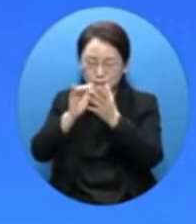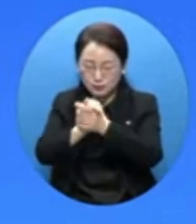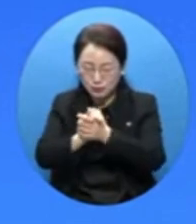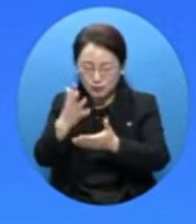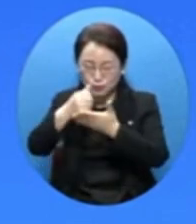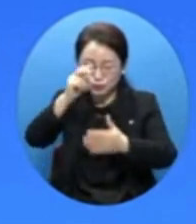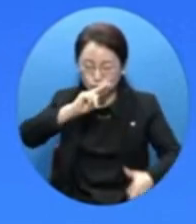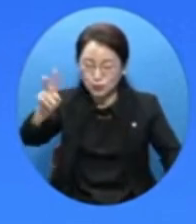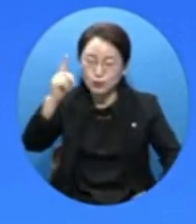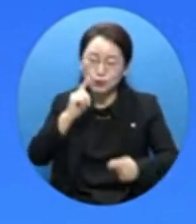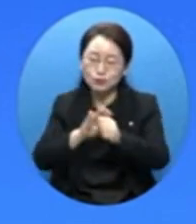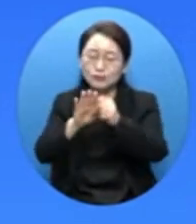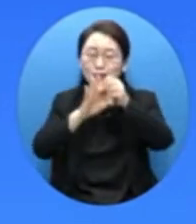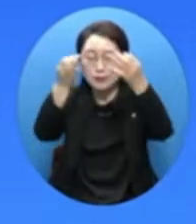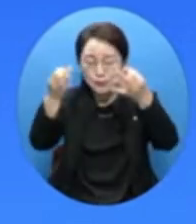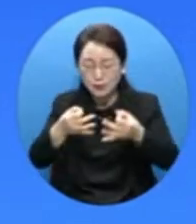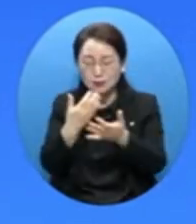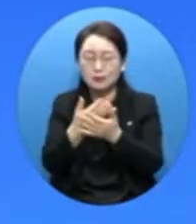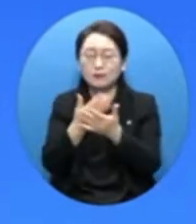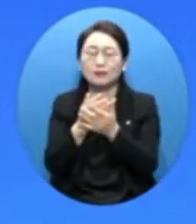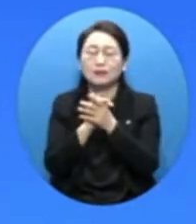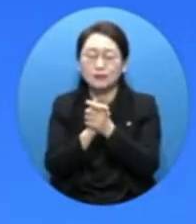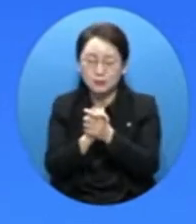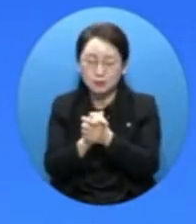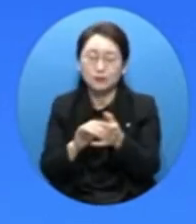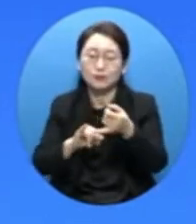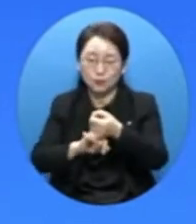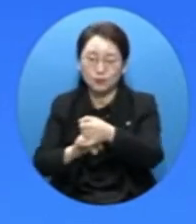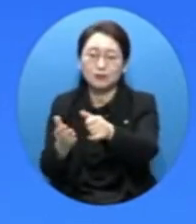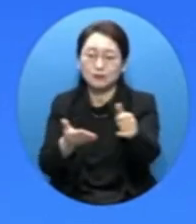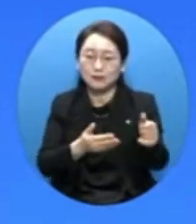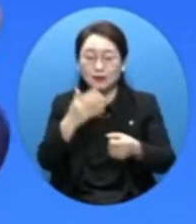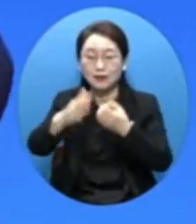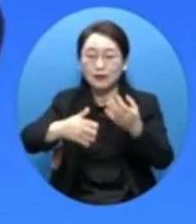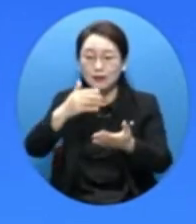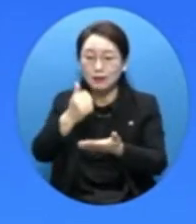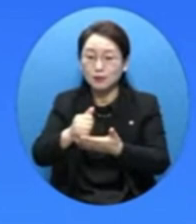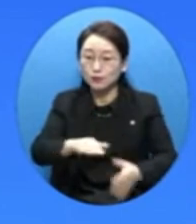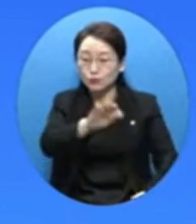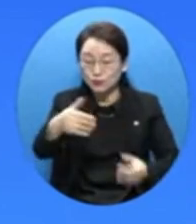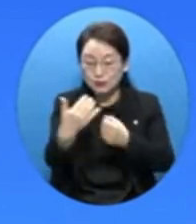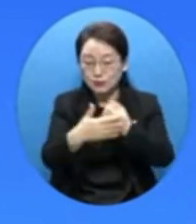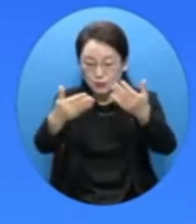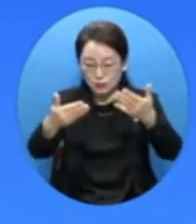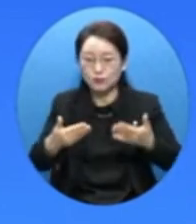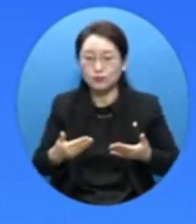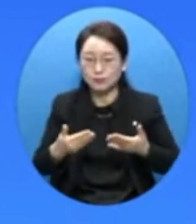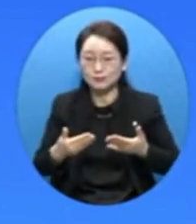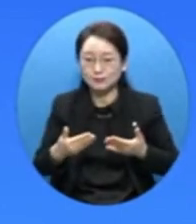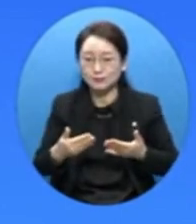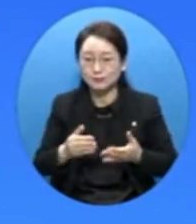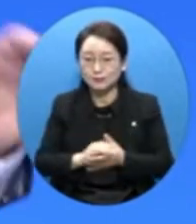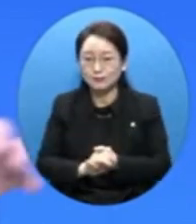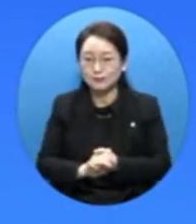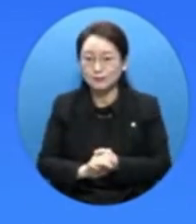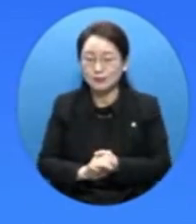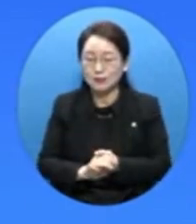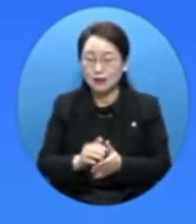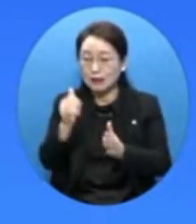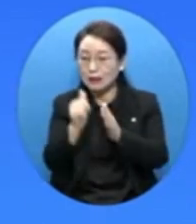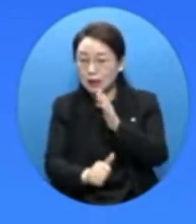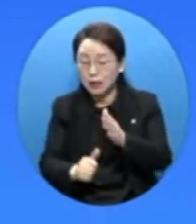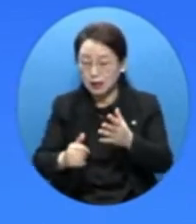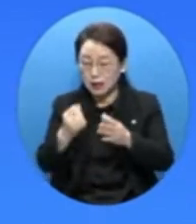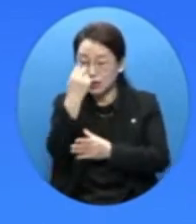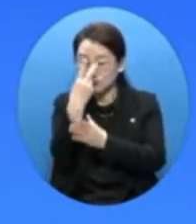주여 우리를 불쌍히 여겨달라고 기도하길 하는 여러분 되기를 바랍니다. 하나님께서 우리에게 은혜를 베풀어 주실 것입니다. 타락하고 부패한